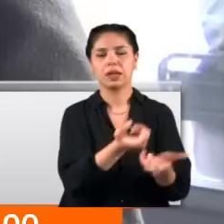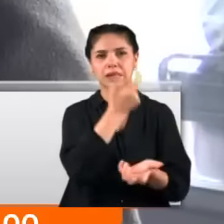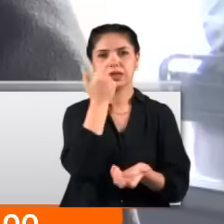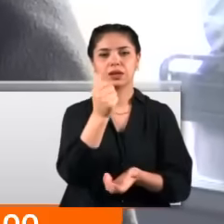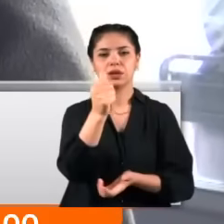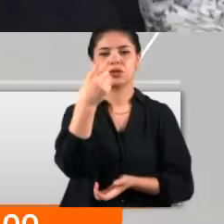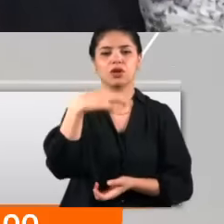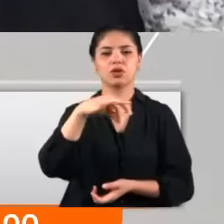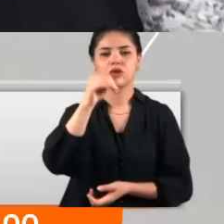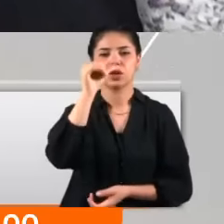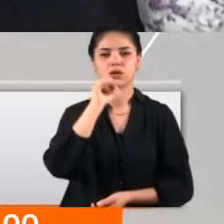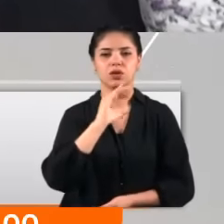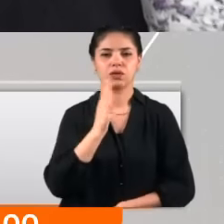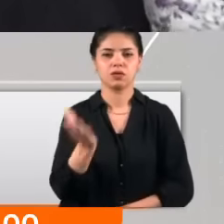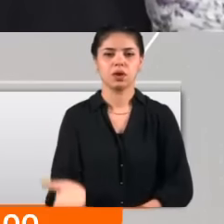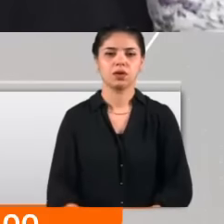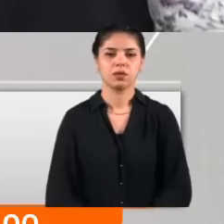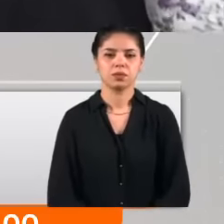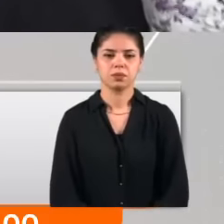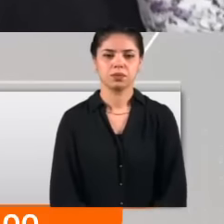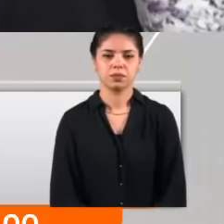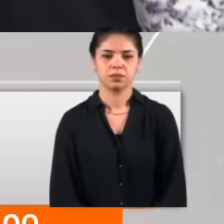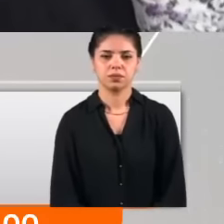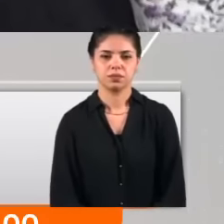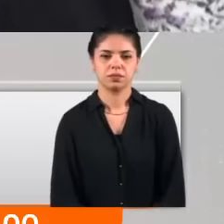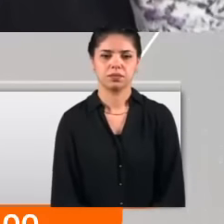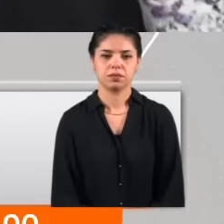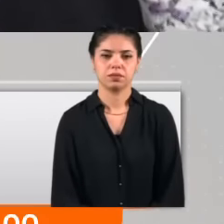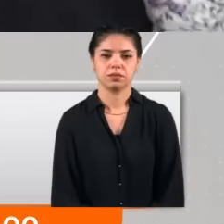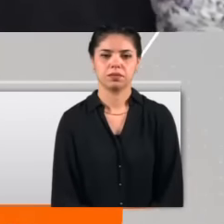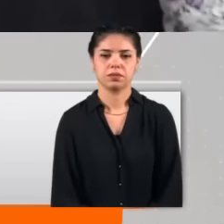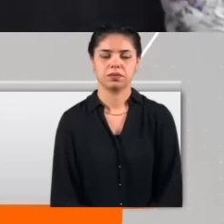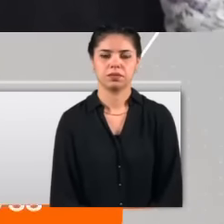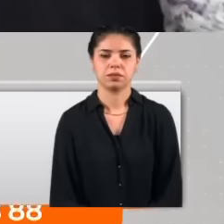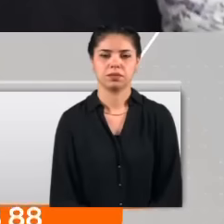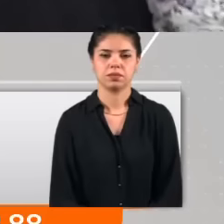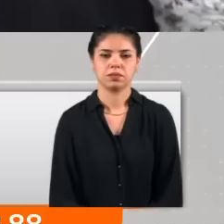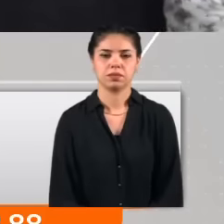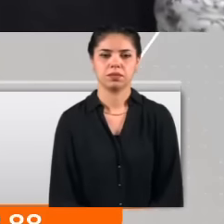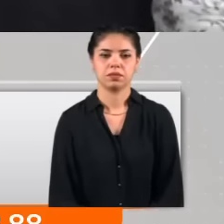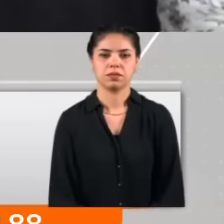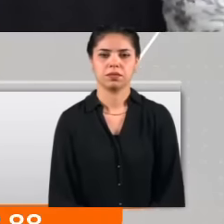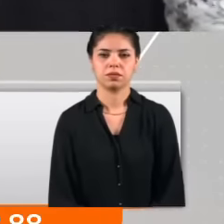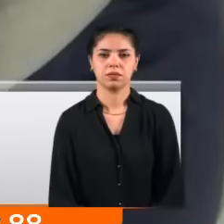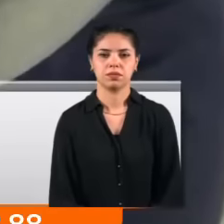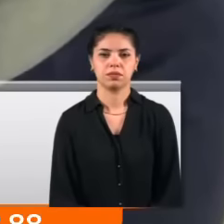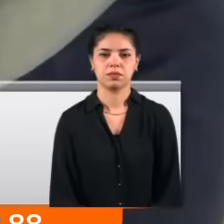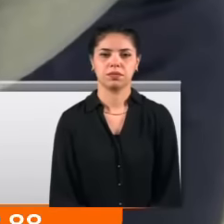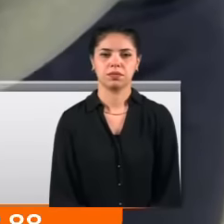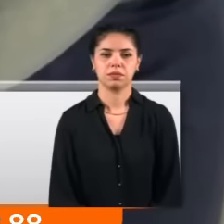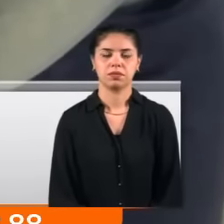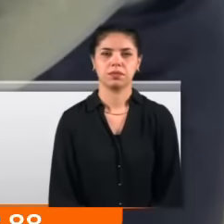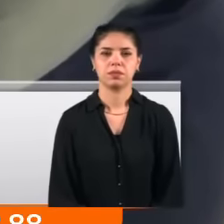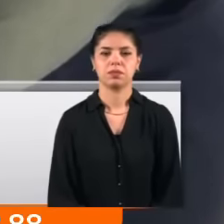çaylar yudumlanıyor. Adana'dan geldim. 44 derece Adana'da. Burada durulacak gibi değil. Soba yakıyoruz. Okyanusu geçip